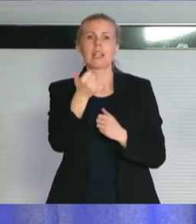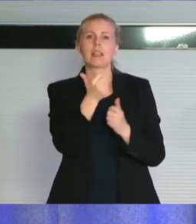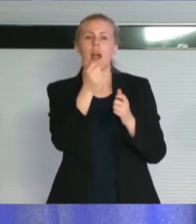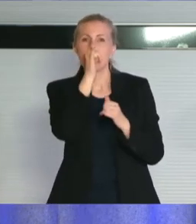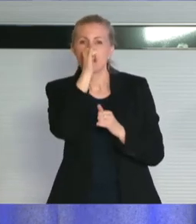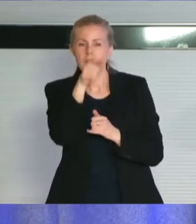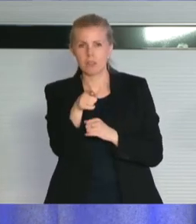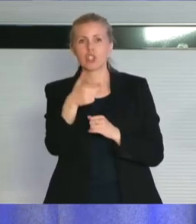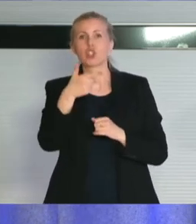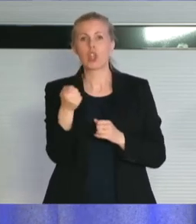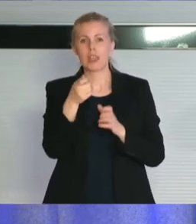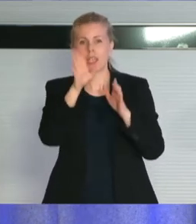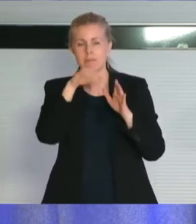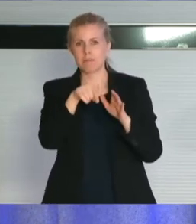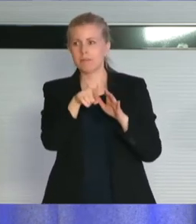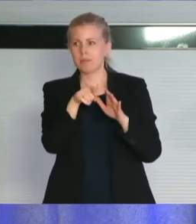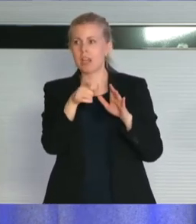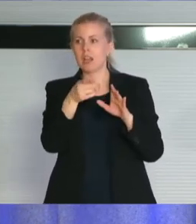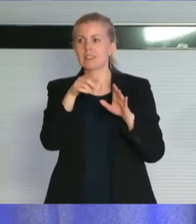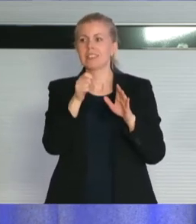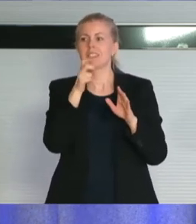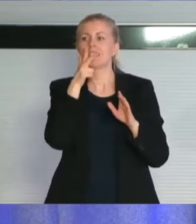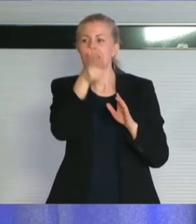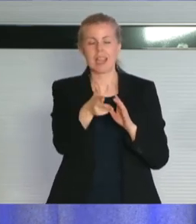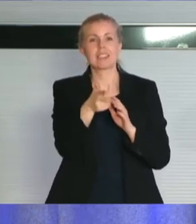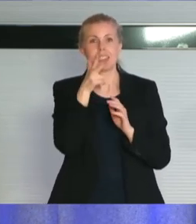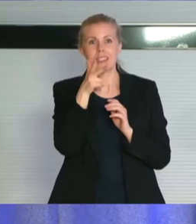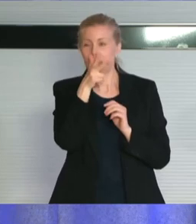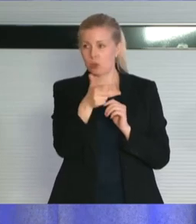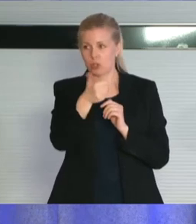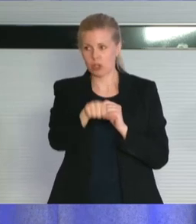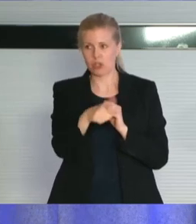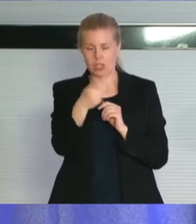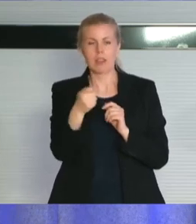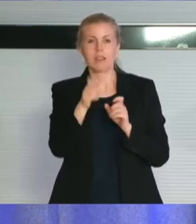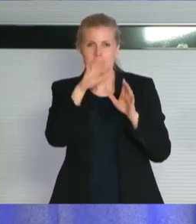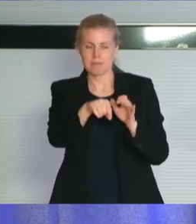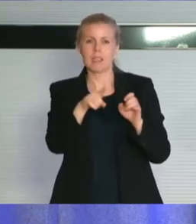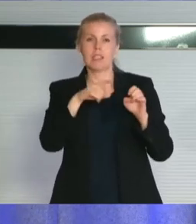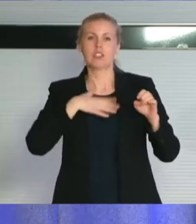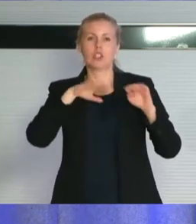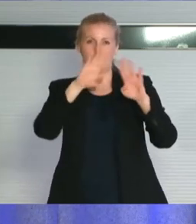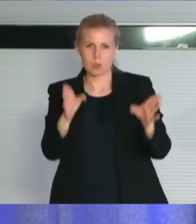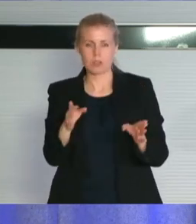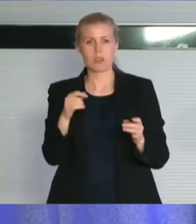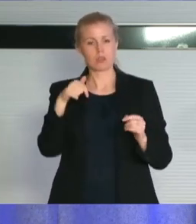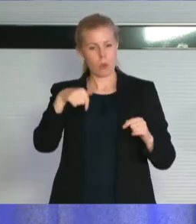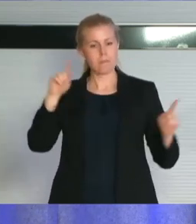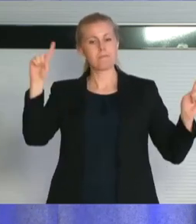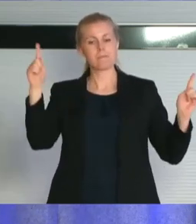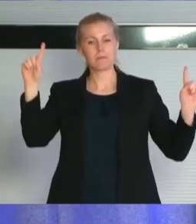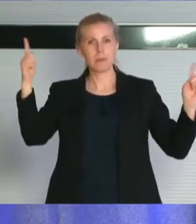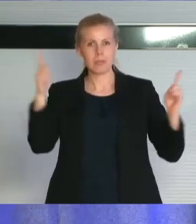innlagt i sykehus i Norge, hvorav 90 på intensivavdeling. Epidemien blir da mindre og utvikler seg saktere enn den ville gjort